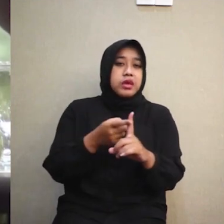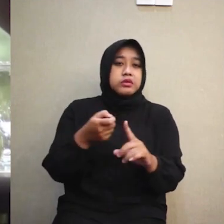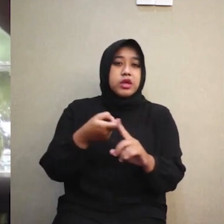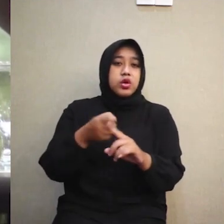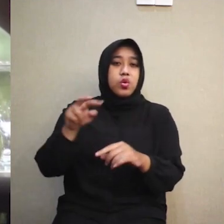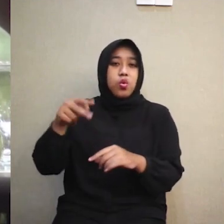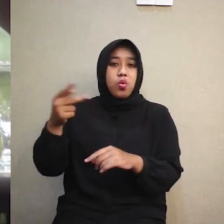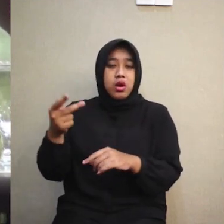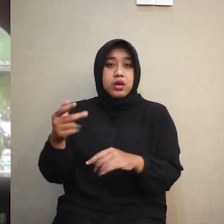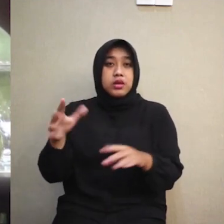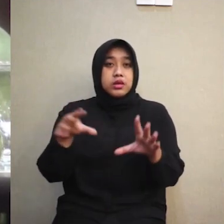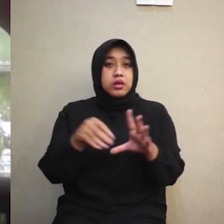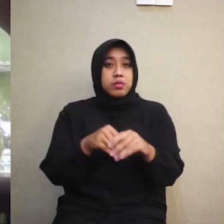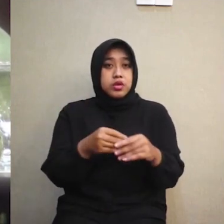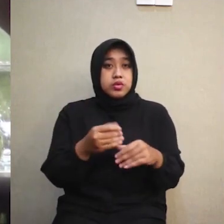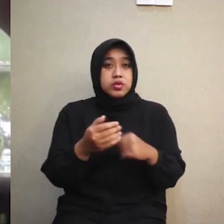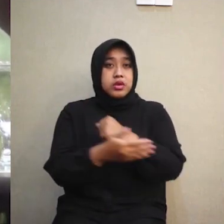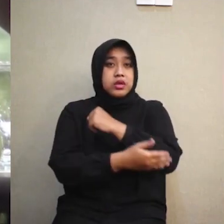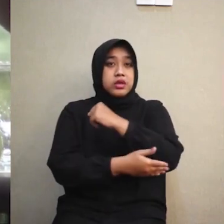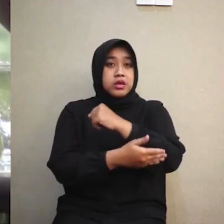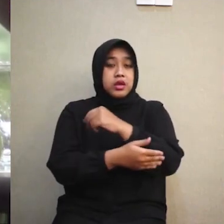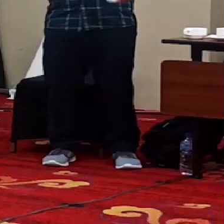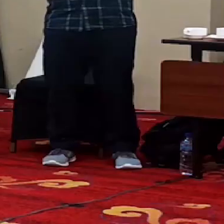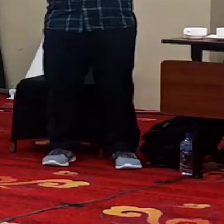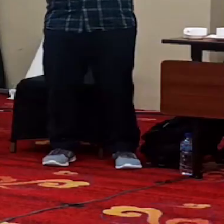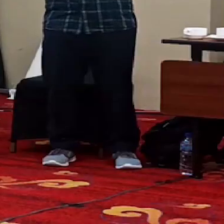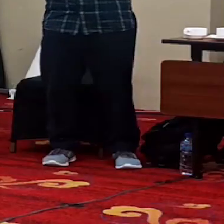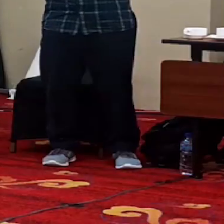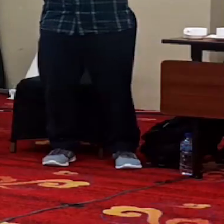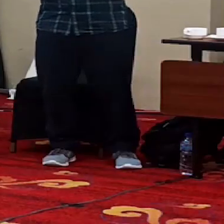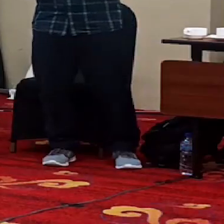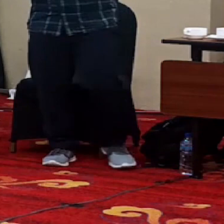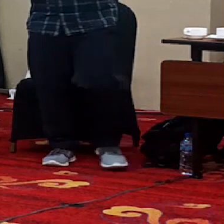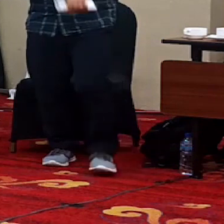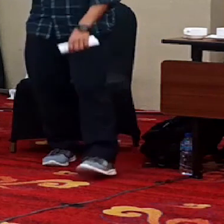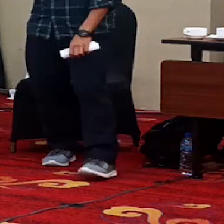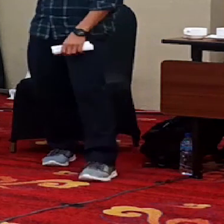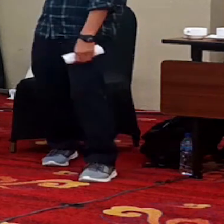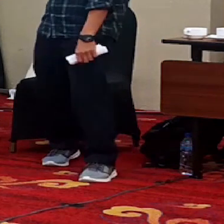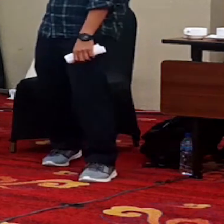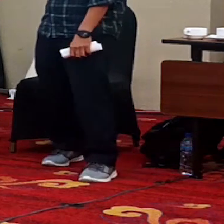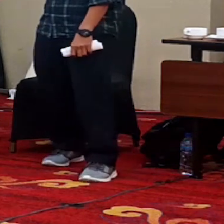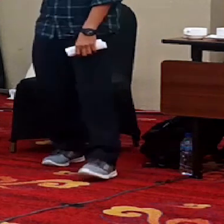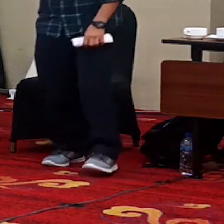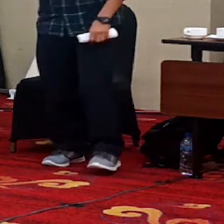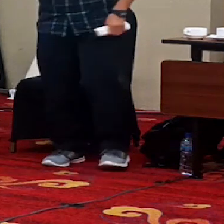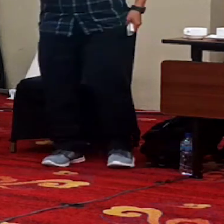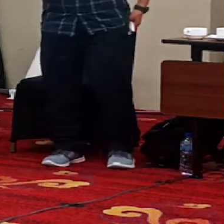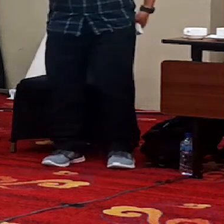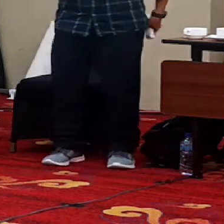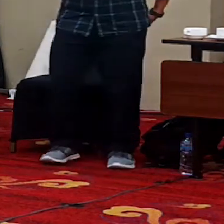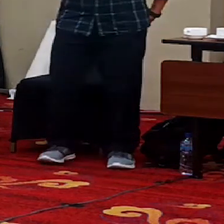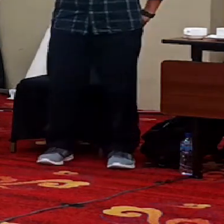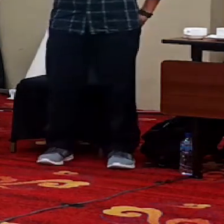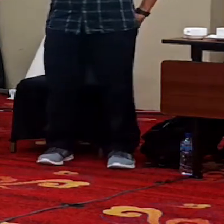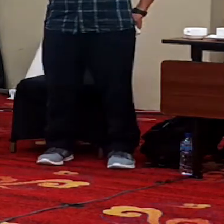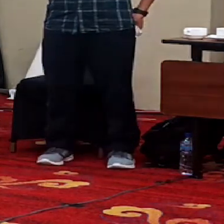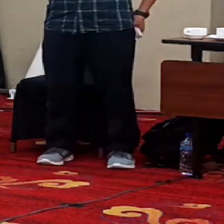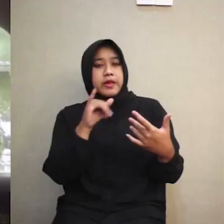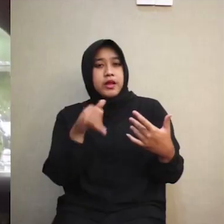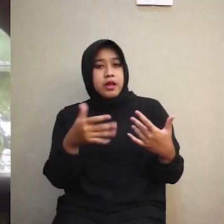gitu termasuk dari negara-negara anggota PBB itu ya yang menjadi yang menjadi